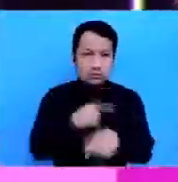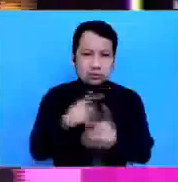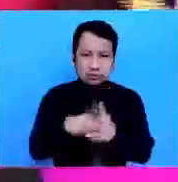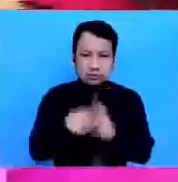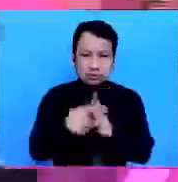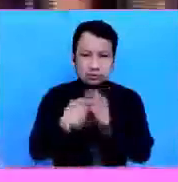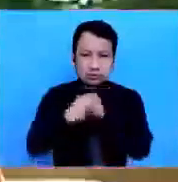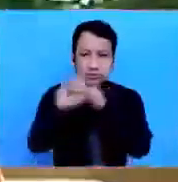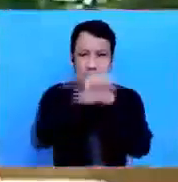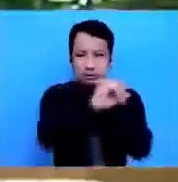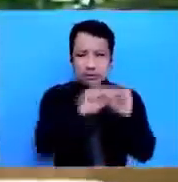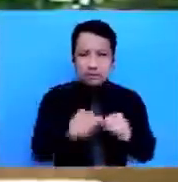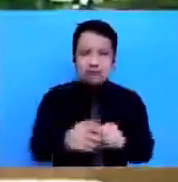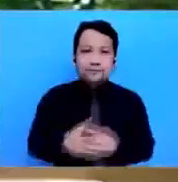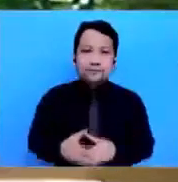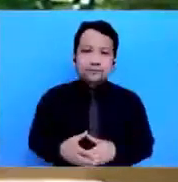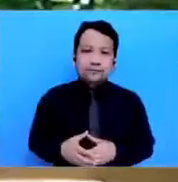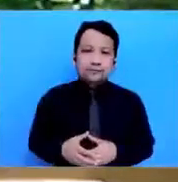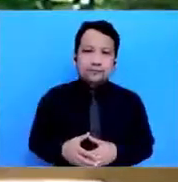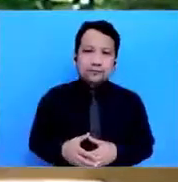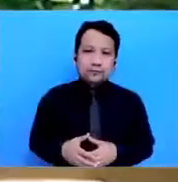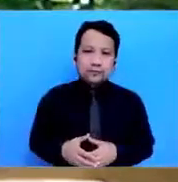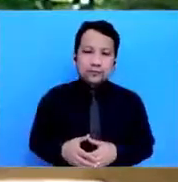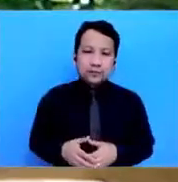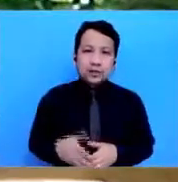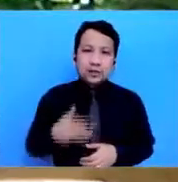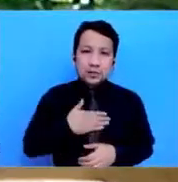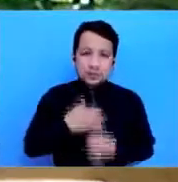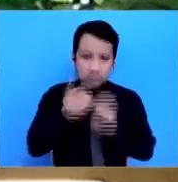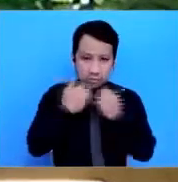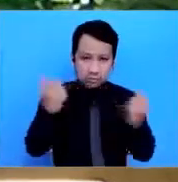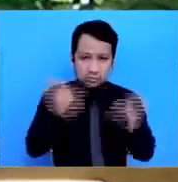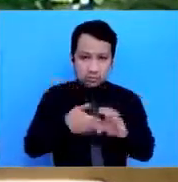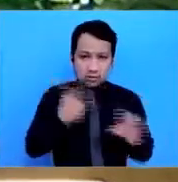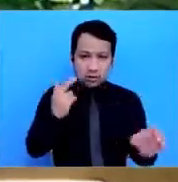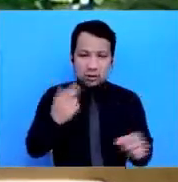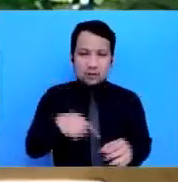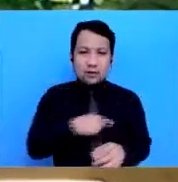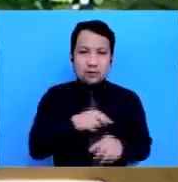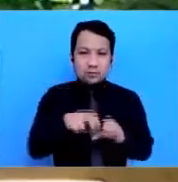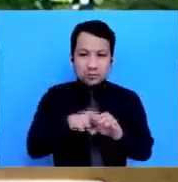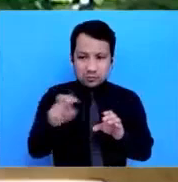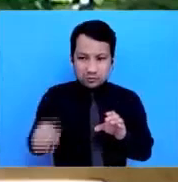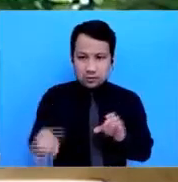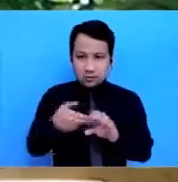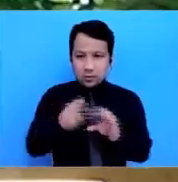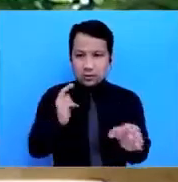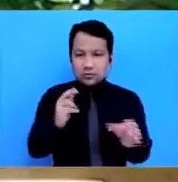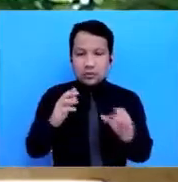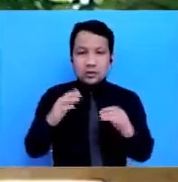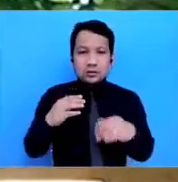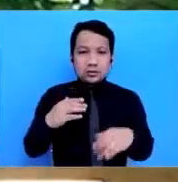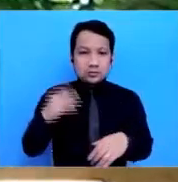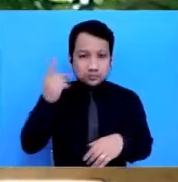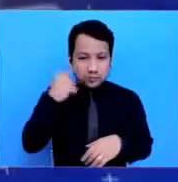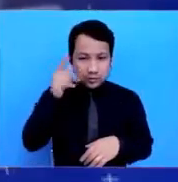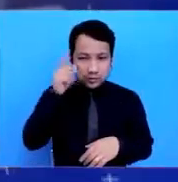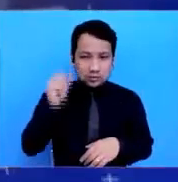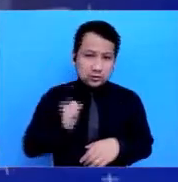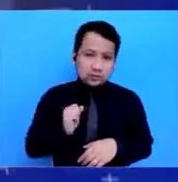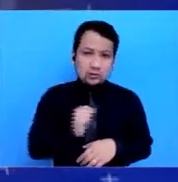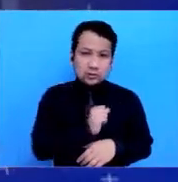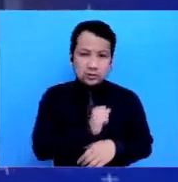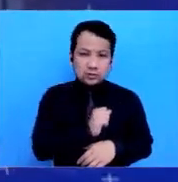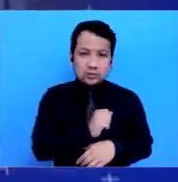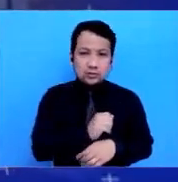kampanya. I officially announced my resignation. Kasunod naman ang pagkalas si Senator Ping Lacson sa Partido Reforma.